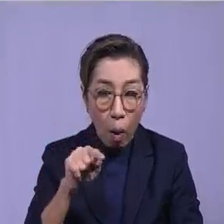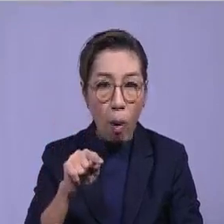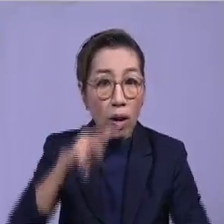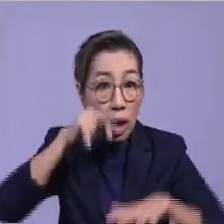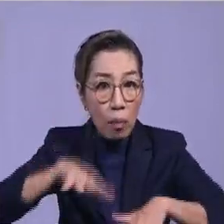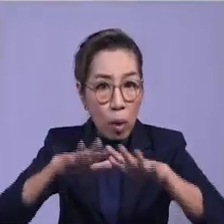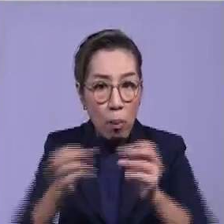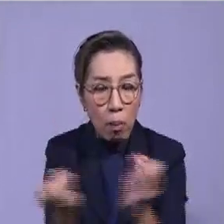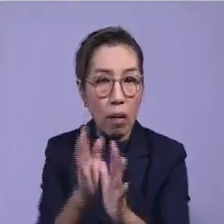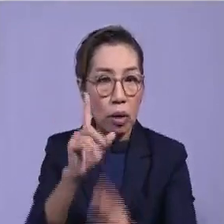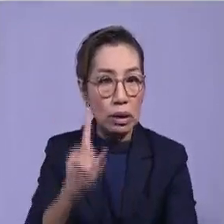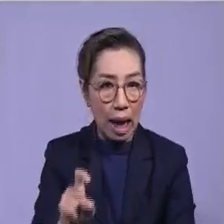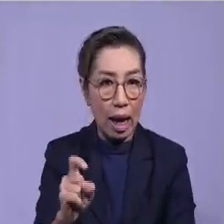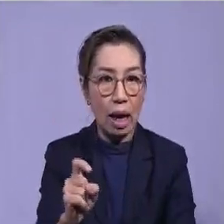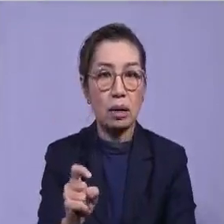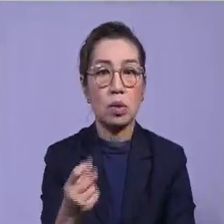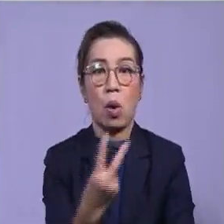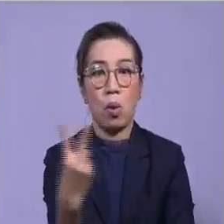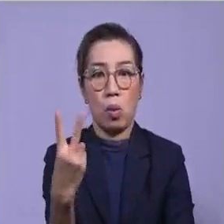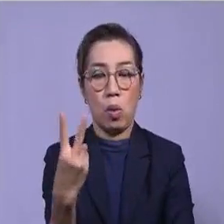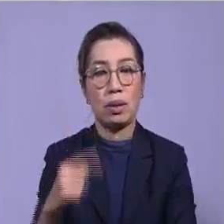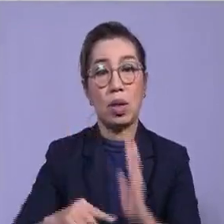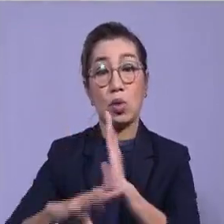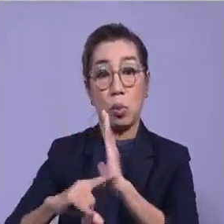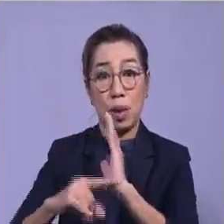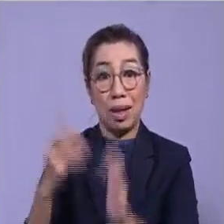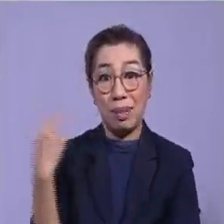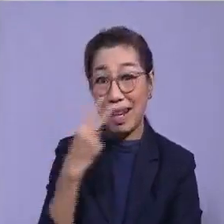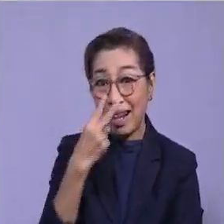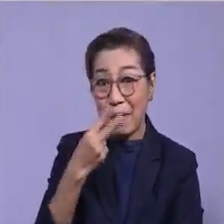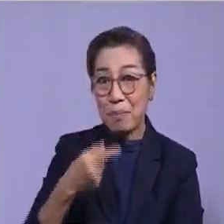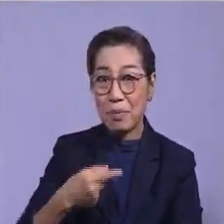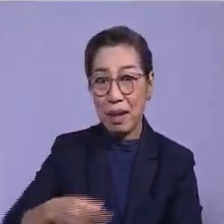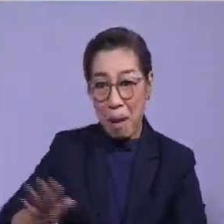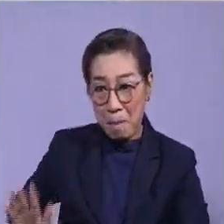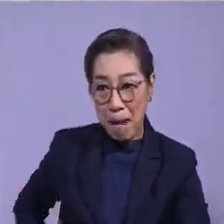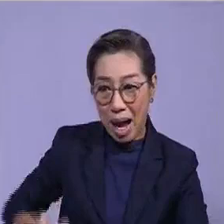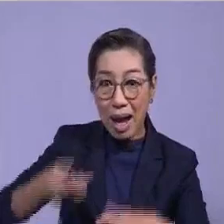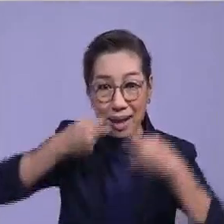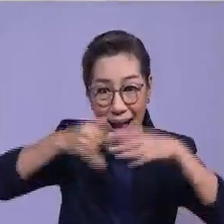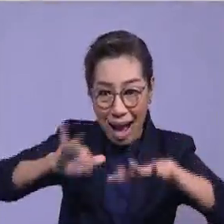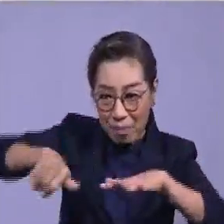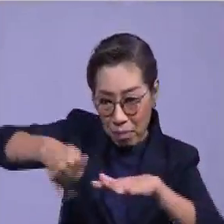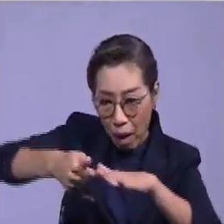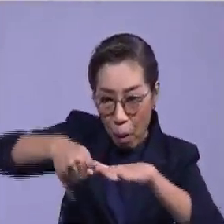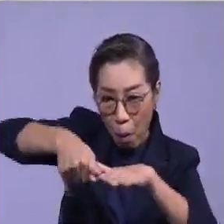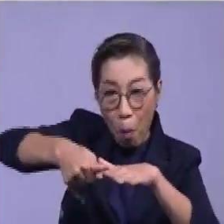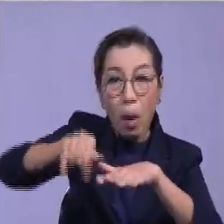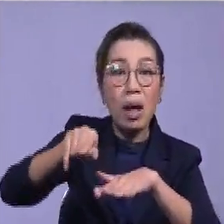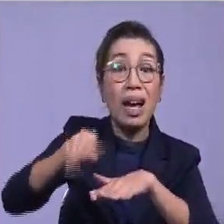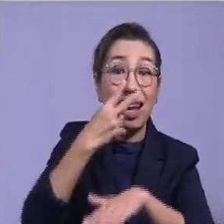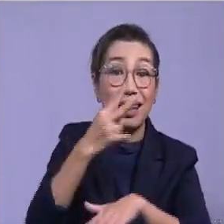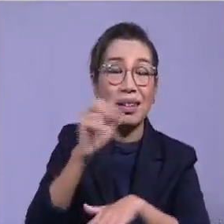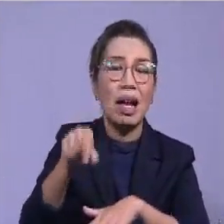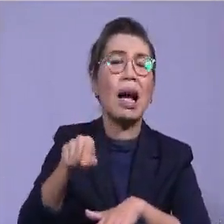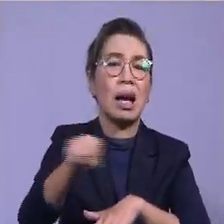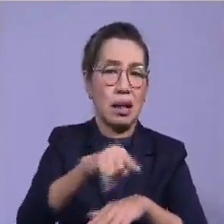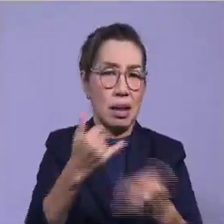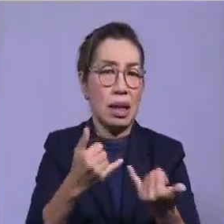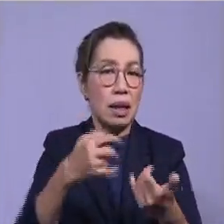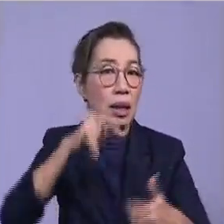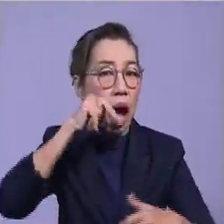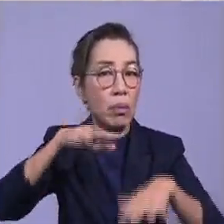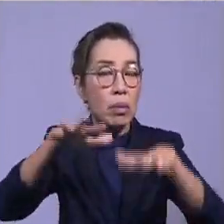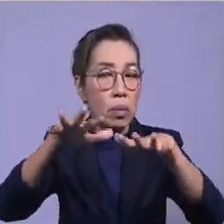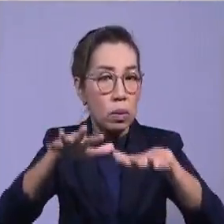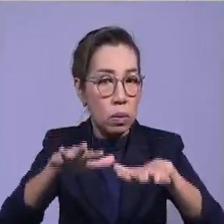ด้วยนะคะที่จังหวัดชลบุรี 2คนเมื่อสักครู่นี้เห็นสุนัขรอยพอมาเลยนะคะคุณดินปัจจุบันเนี่ยภาพรวมสถานการณ์เริ่มคลี่